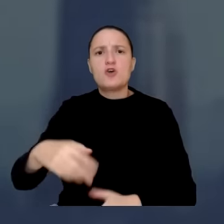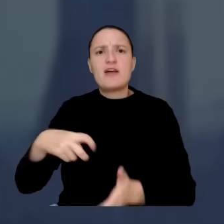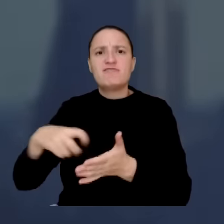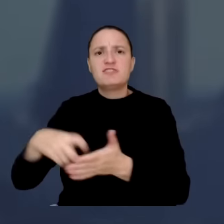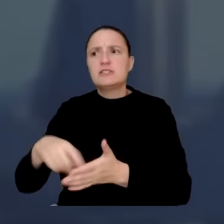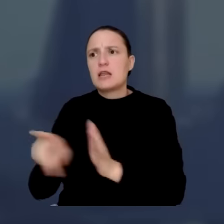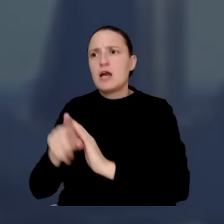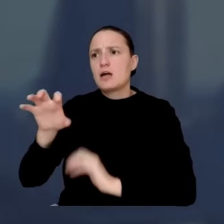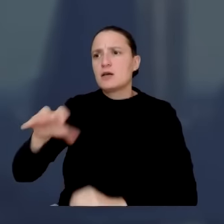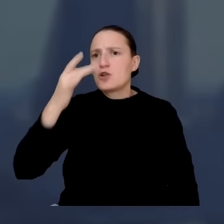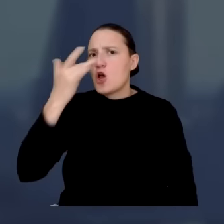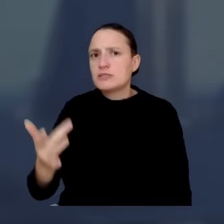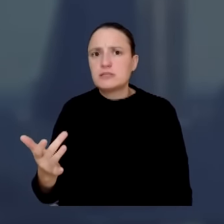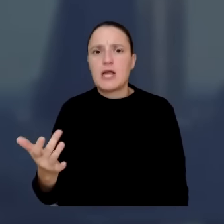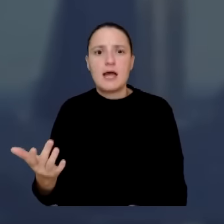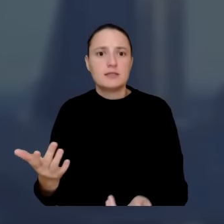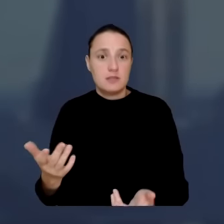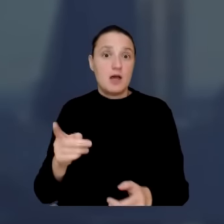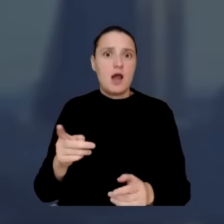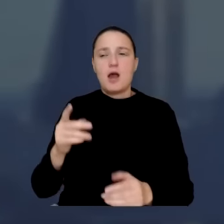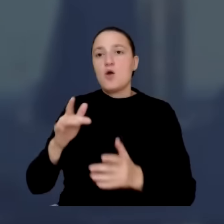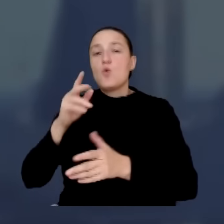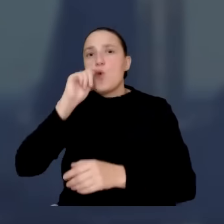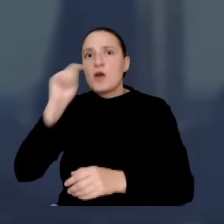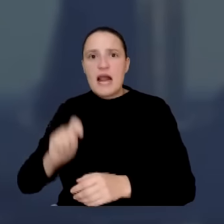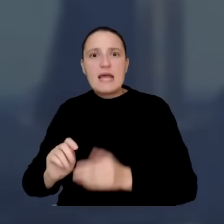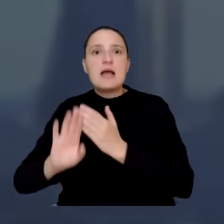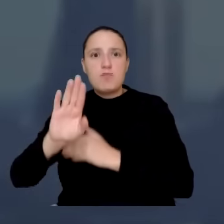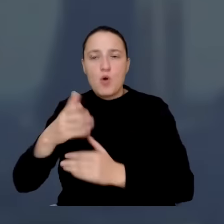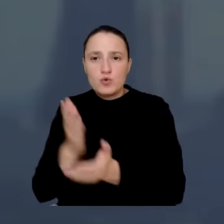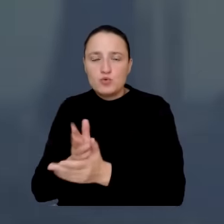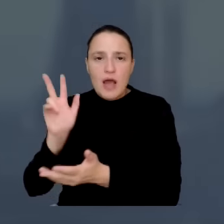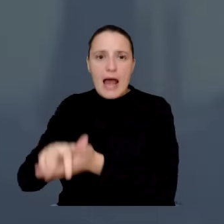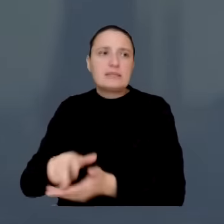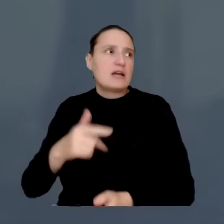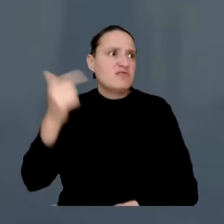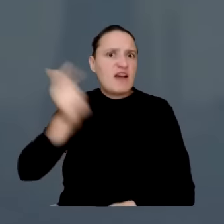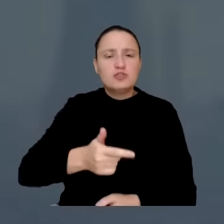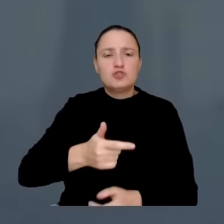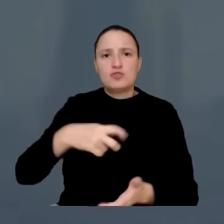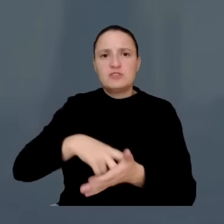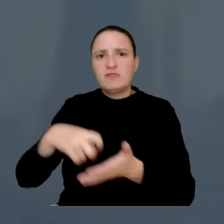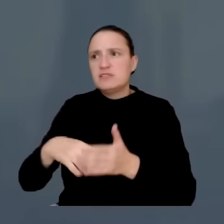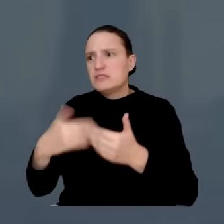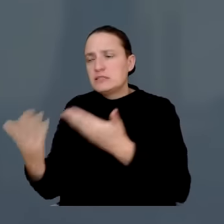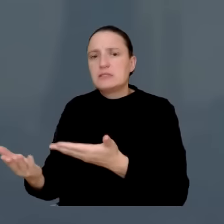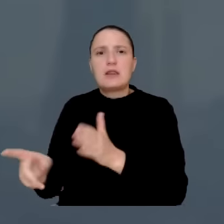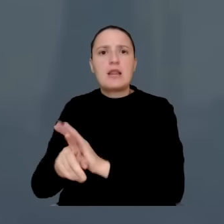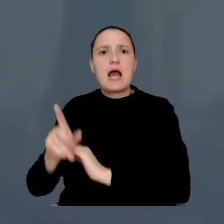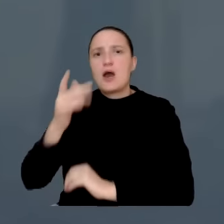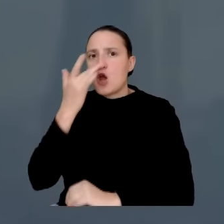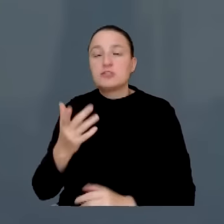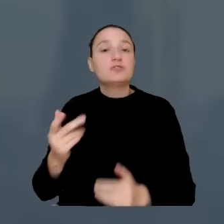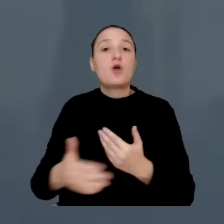ciągu tego już od tej inwazji na Ukrainę 2000 wi zostały wydane Rosjanom co się okazuje przez 8